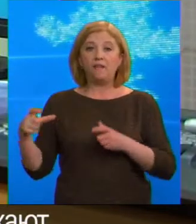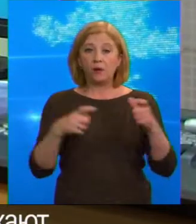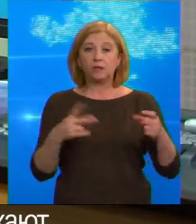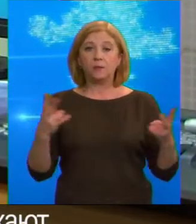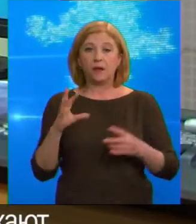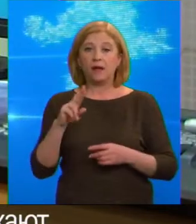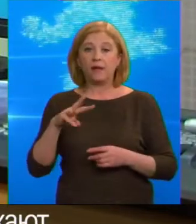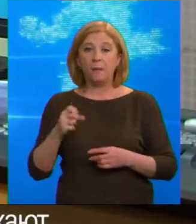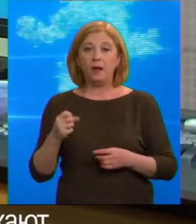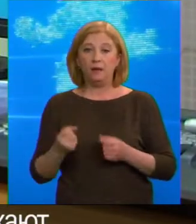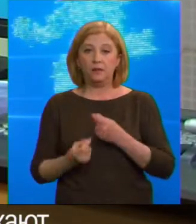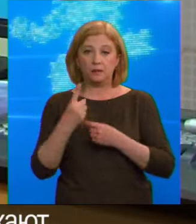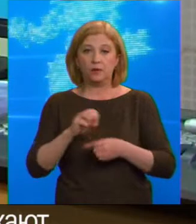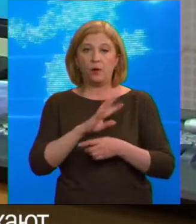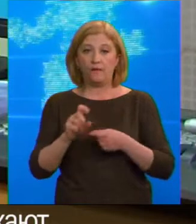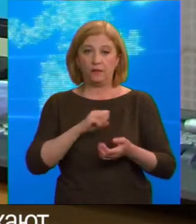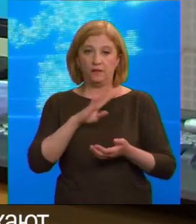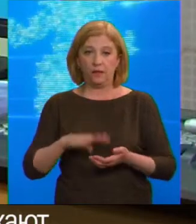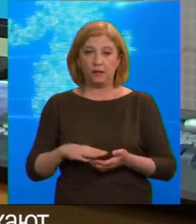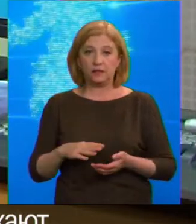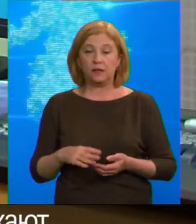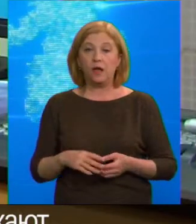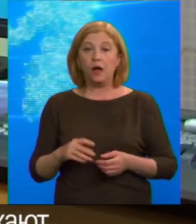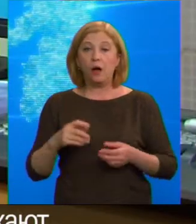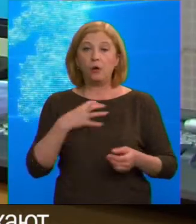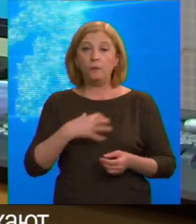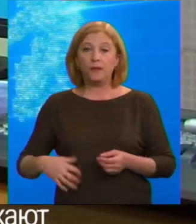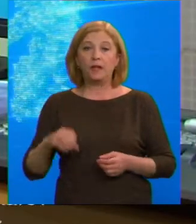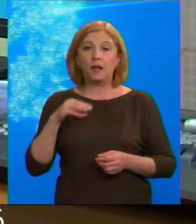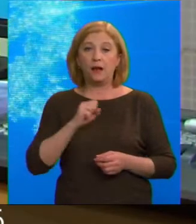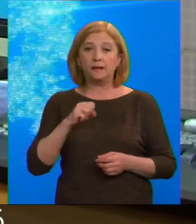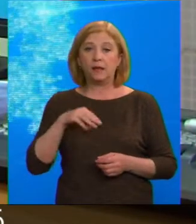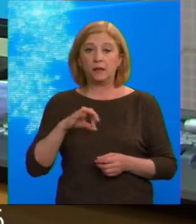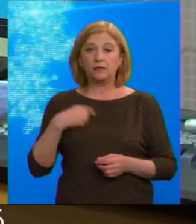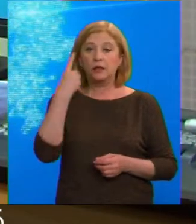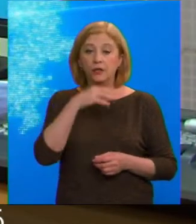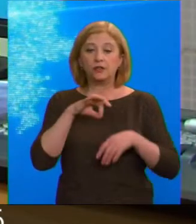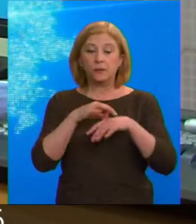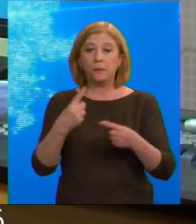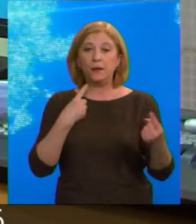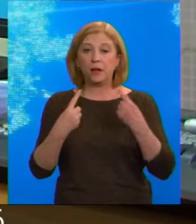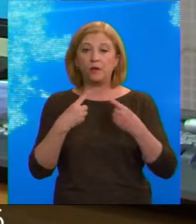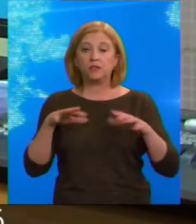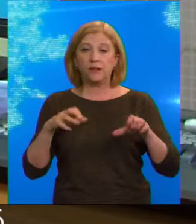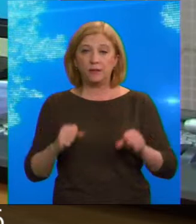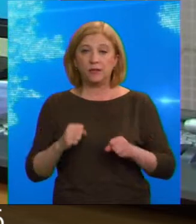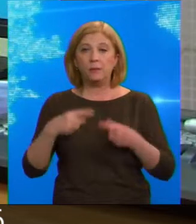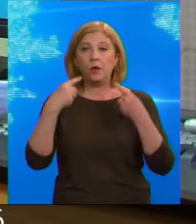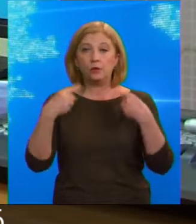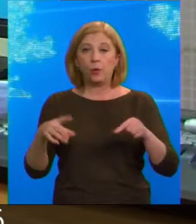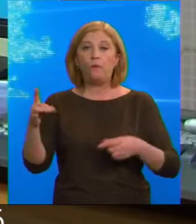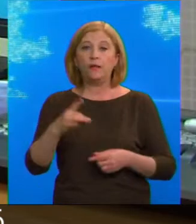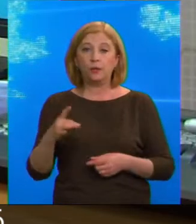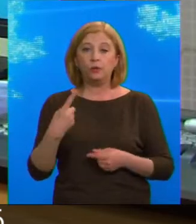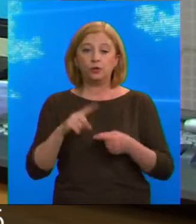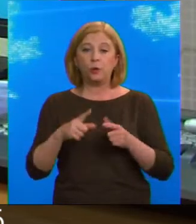на Ямале возникла вспышка COVID-19. Губернатор Алексей Текслер лично проводил переговоры с властями другого региона,